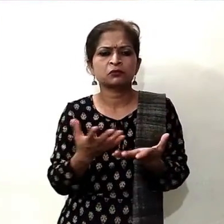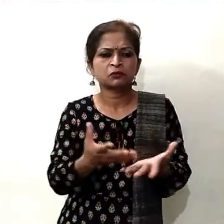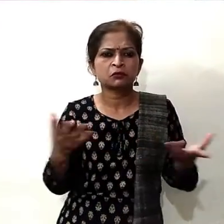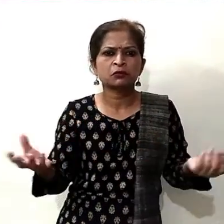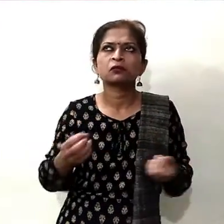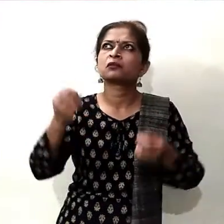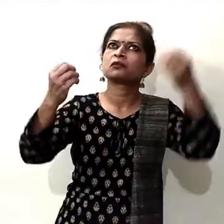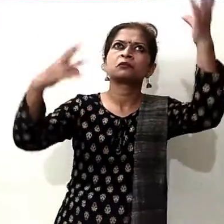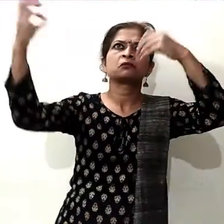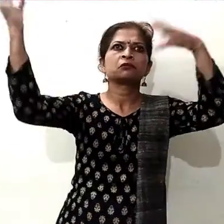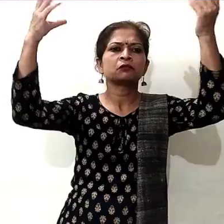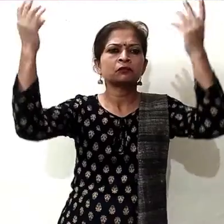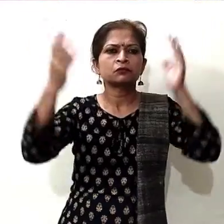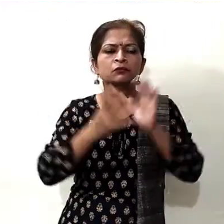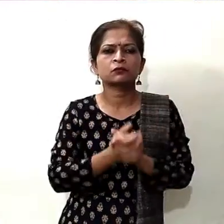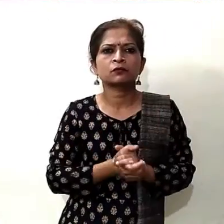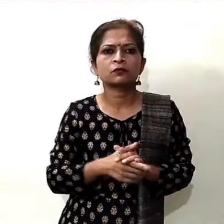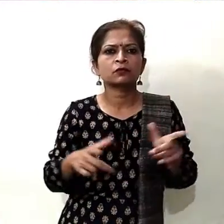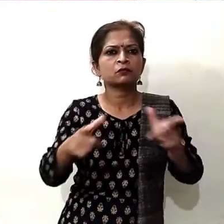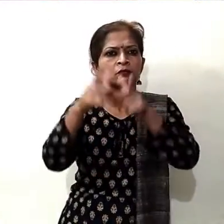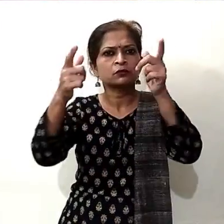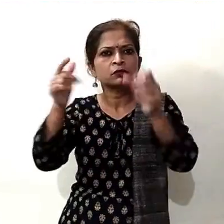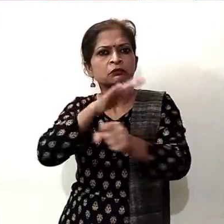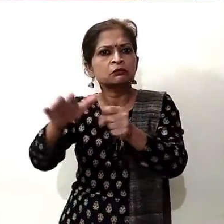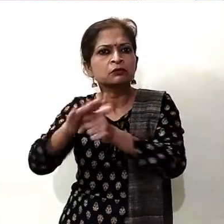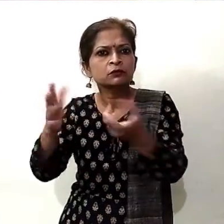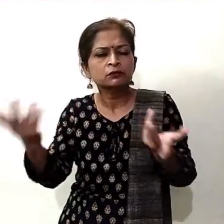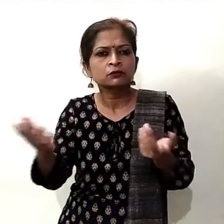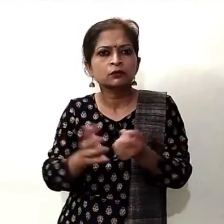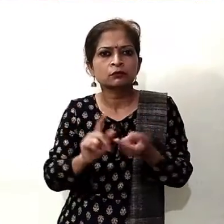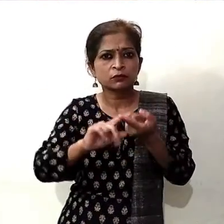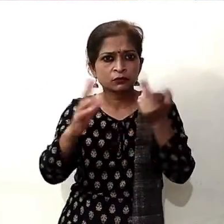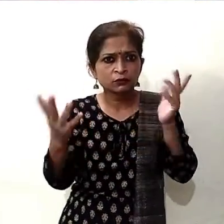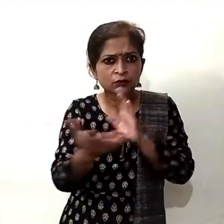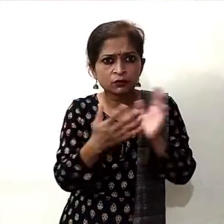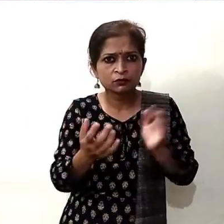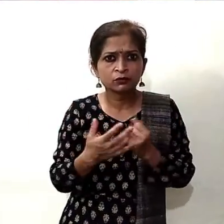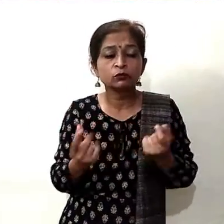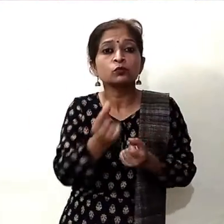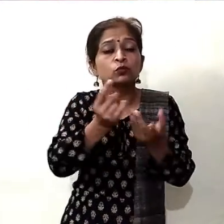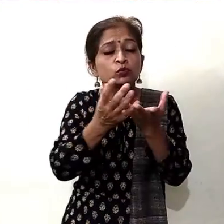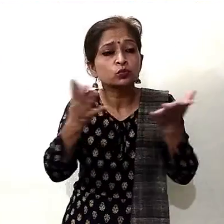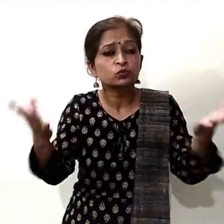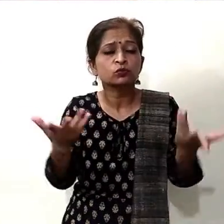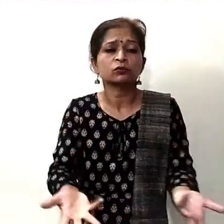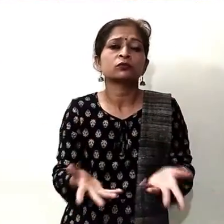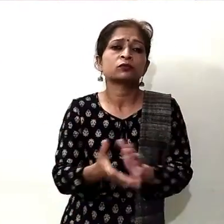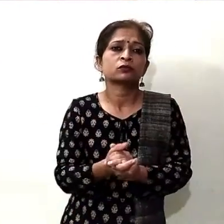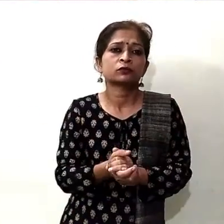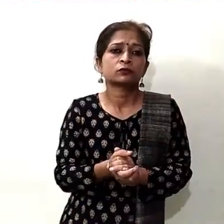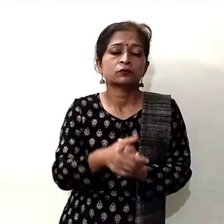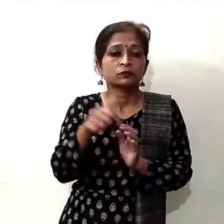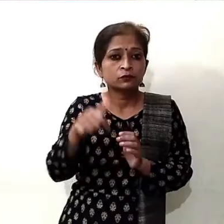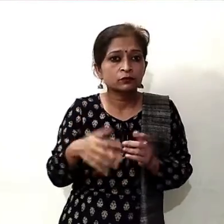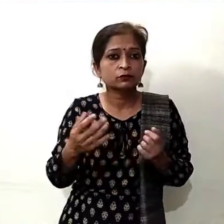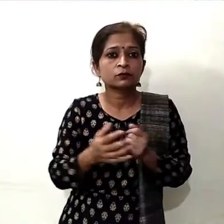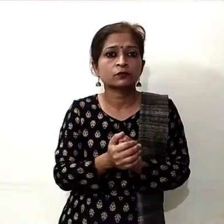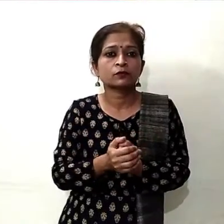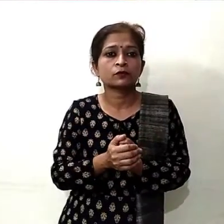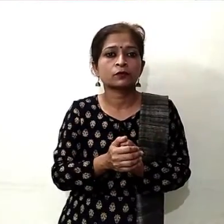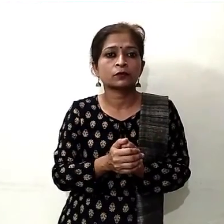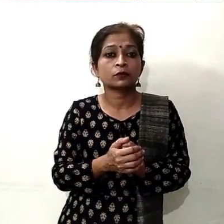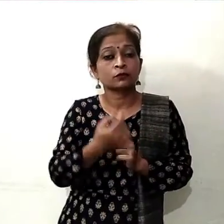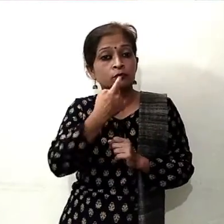लाइटें जला दें, पेड़ों को गैर जरूरी काट दें, पृथ्वी को भोगने की तो कोशिश कर रहे हैं हम लोग। जी बिल्कुल। तो इशारे में ये बता दिया गया फिर